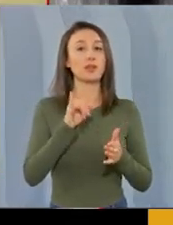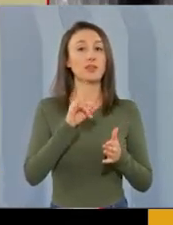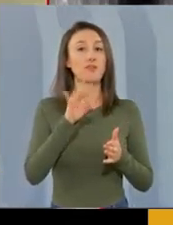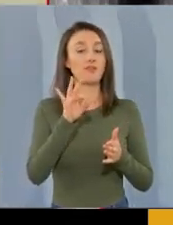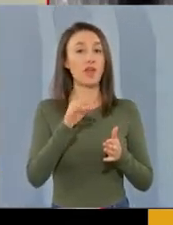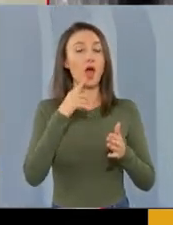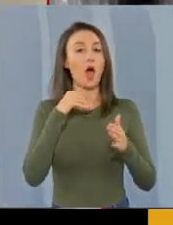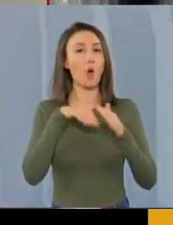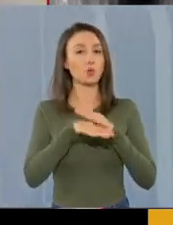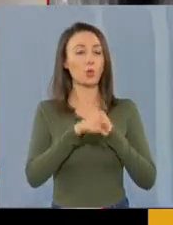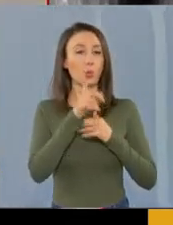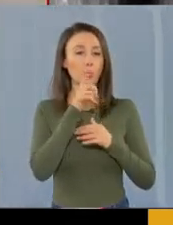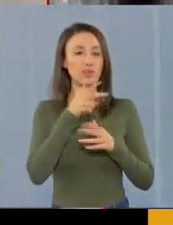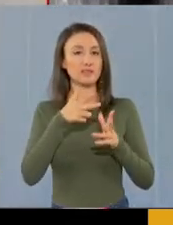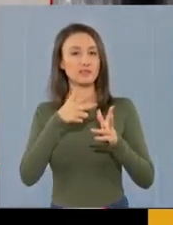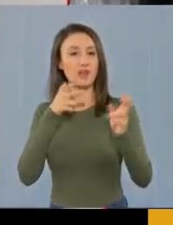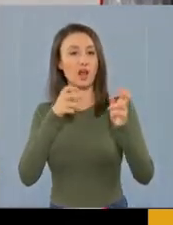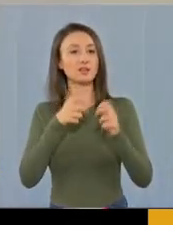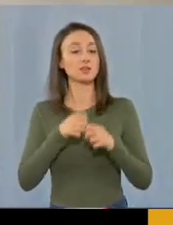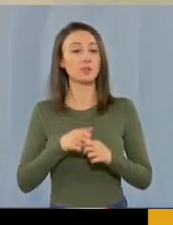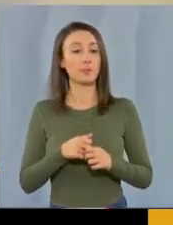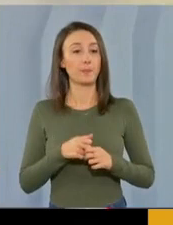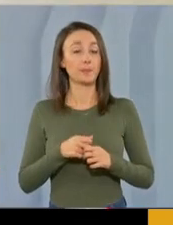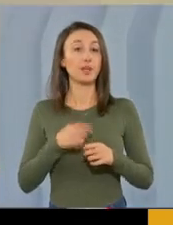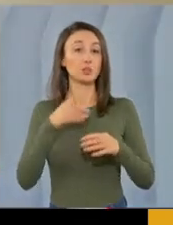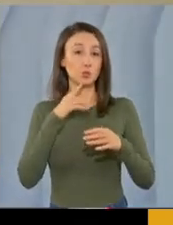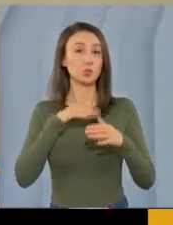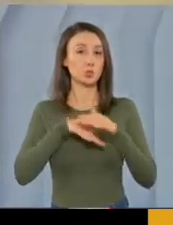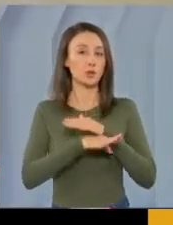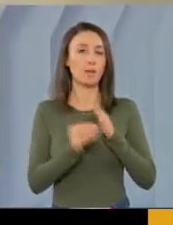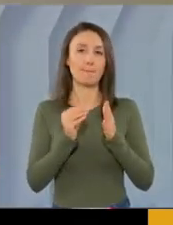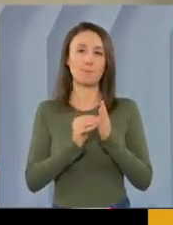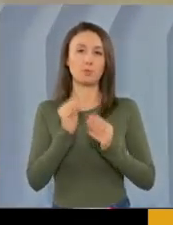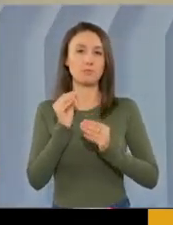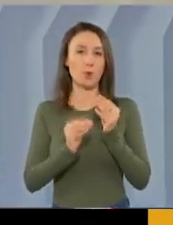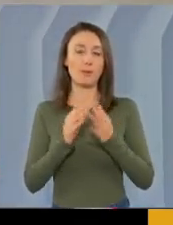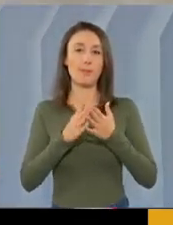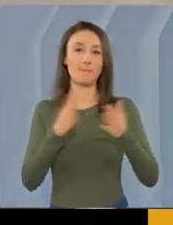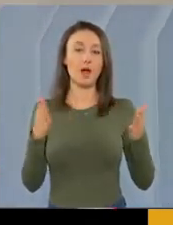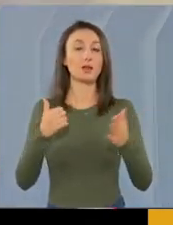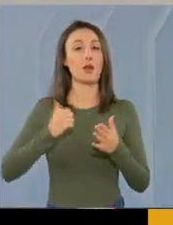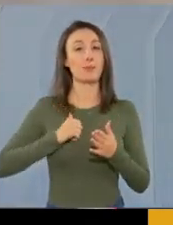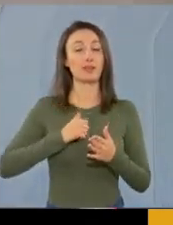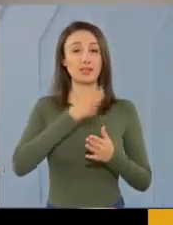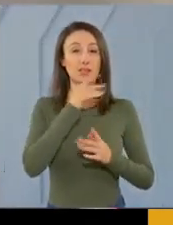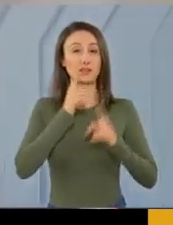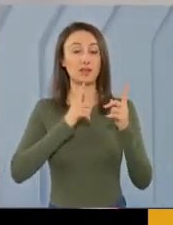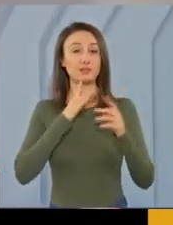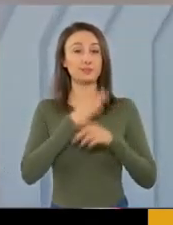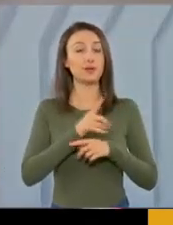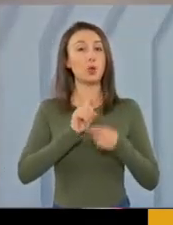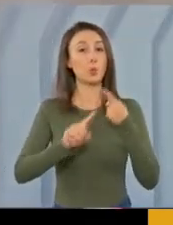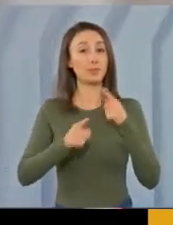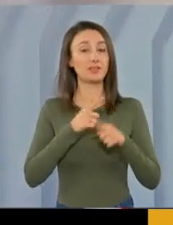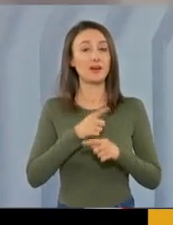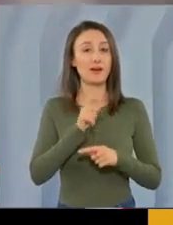gaură prin care Hamas să tragă tunelurile săpate de Hamas pun probleme enorme pentru armata israeliană în cazul unei invazii terestre